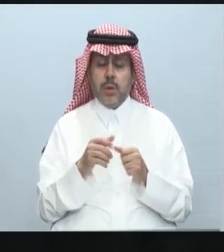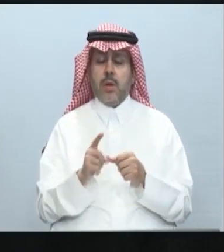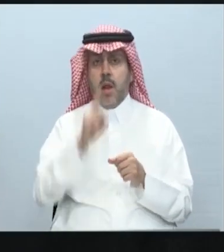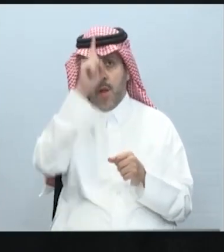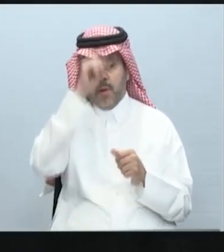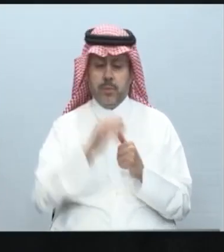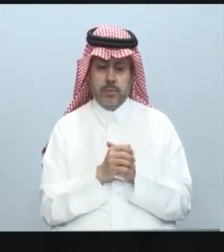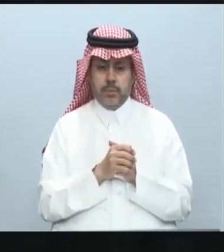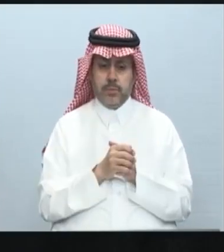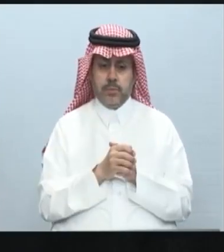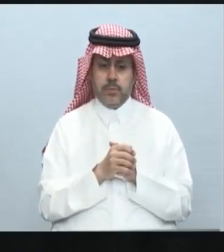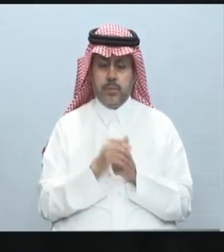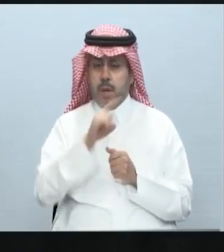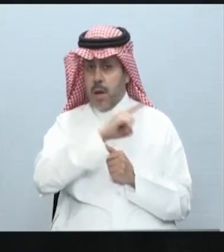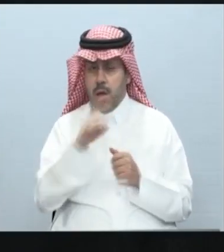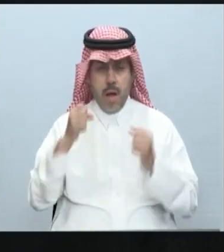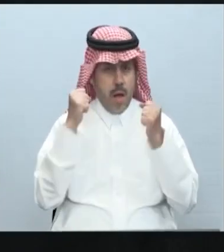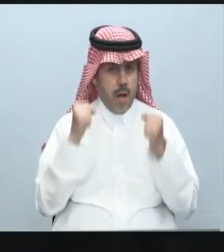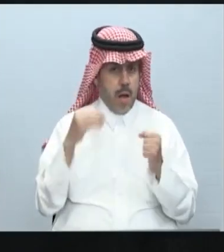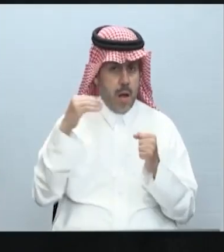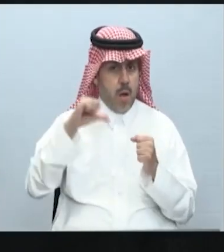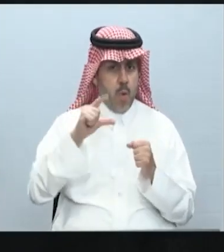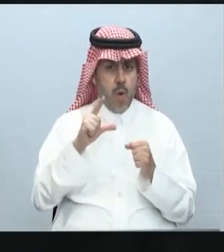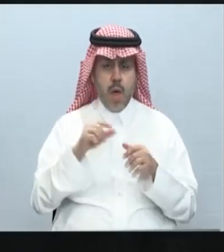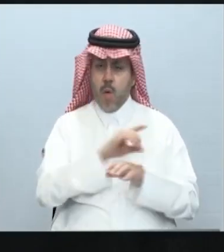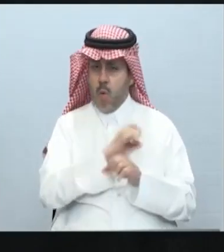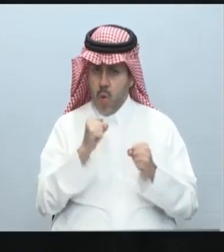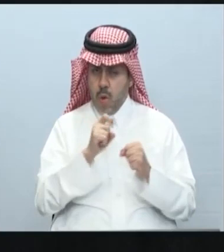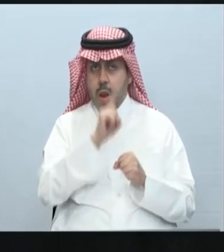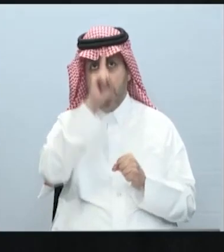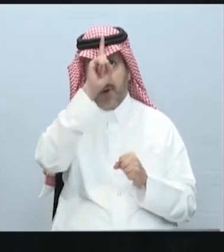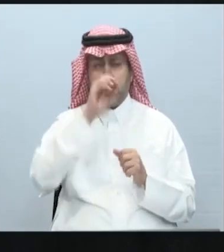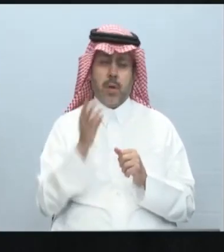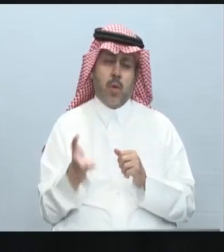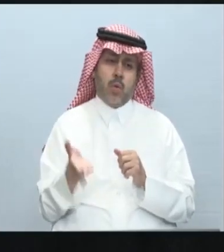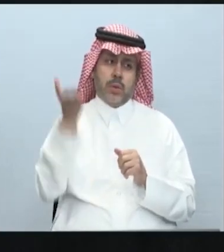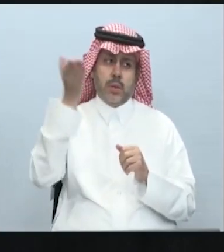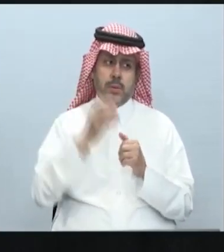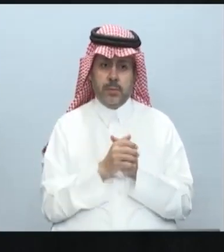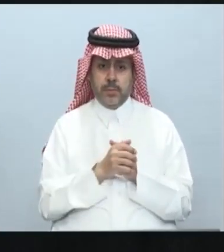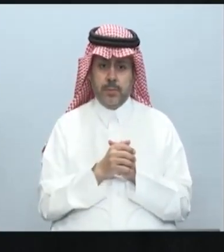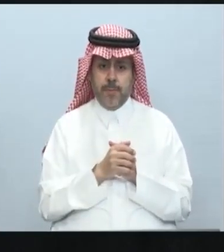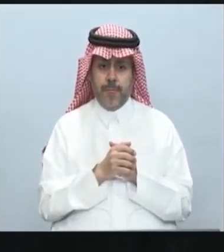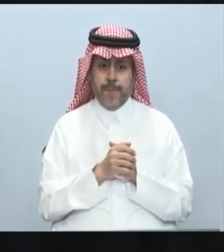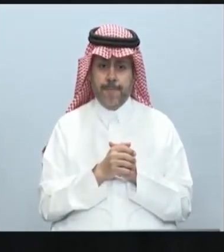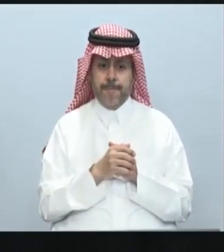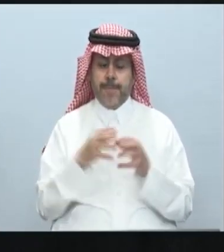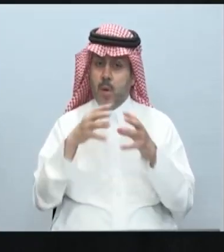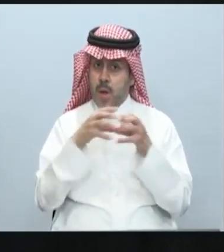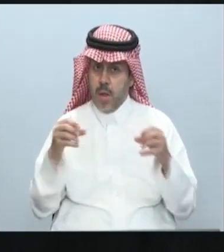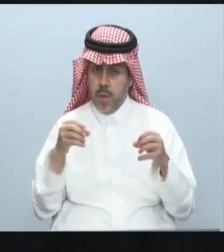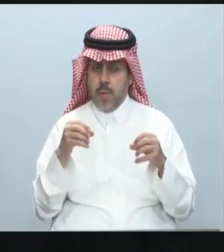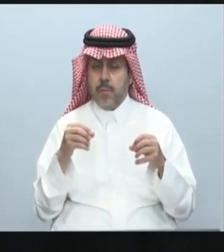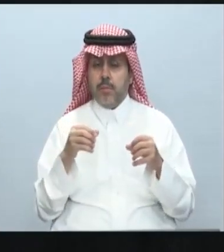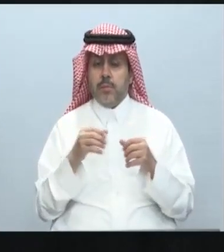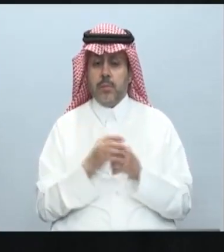فنحن نقول لا حول ولا قوه الا بالله سبحانه وتعالى وهذا هو معنى التوكل